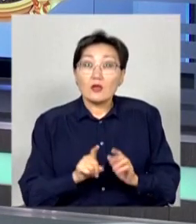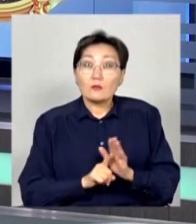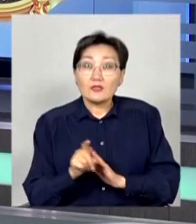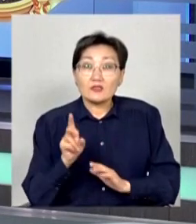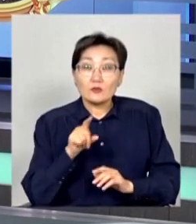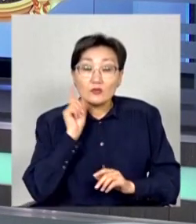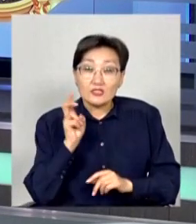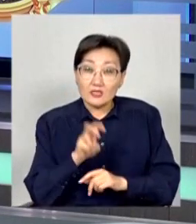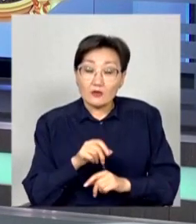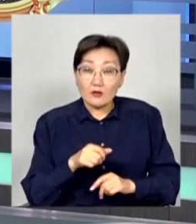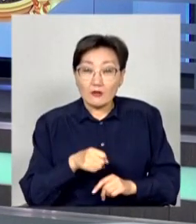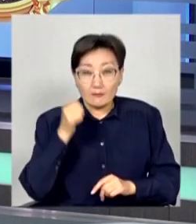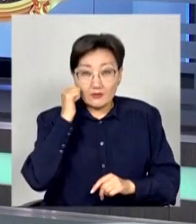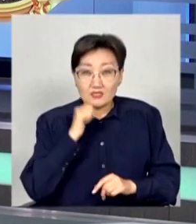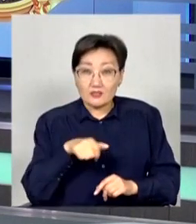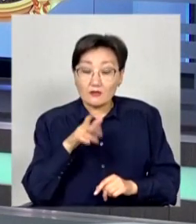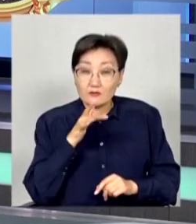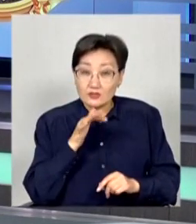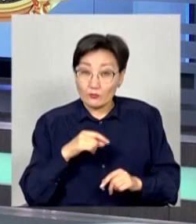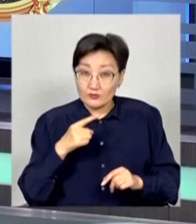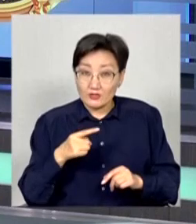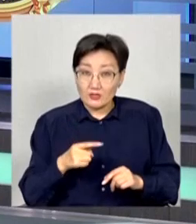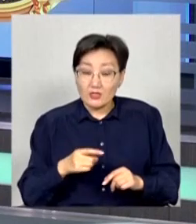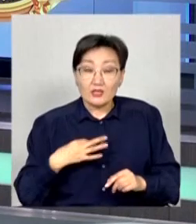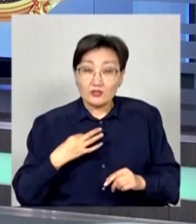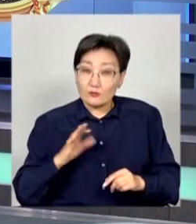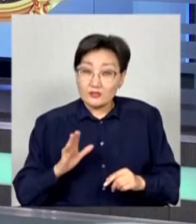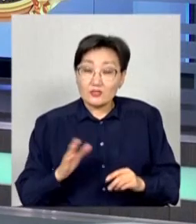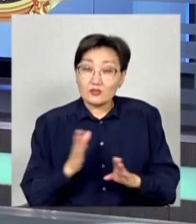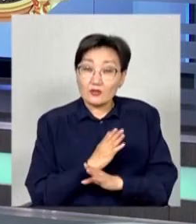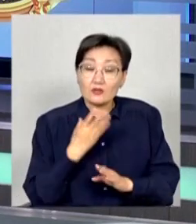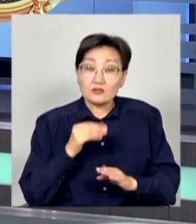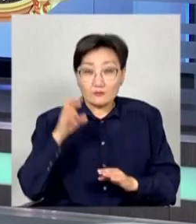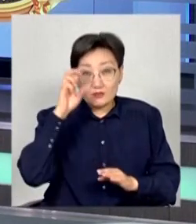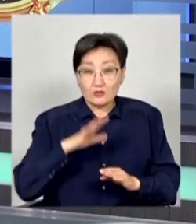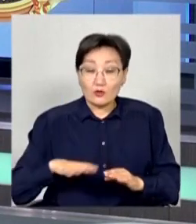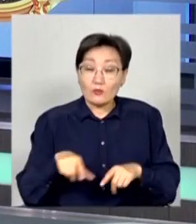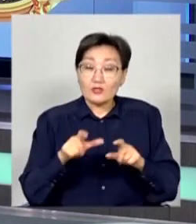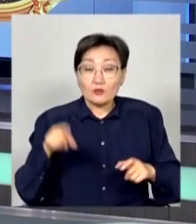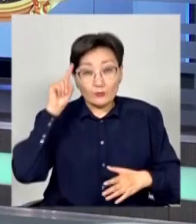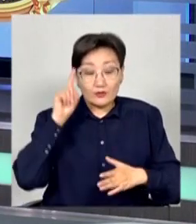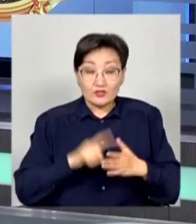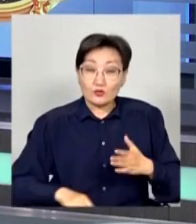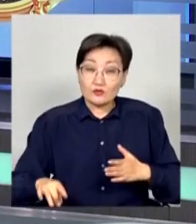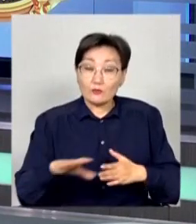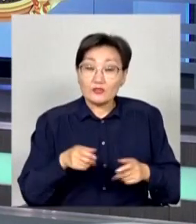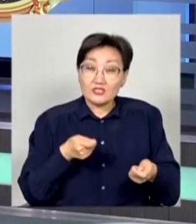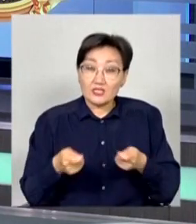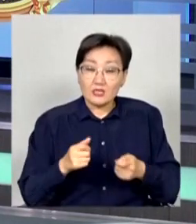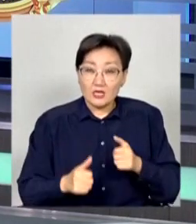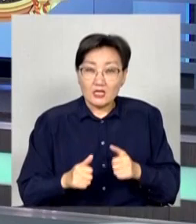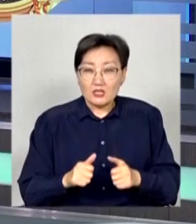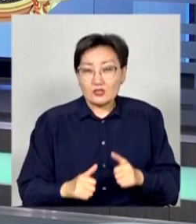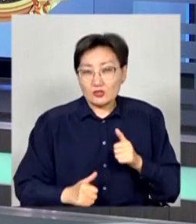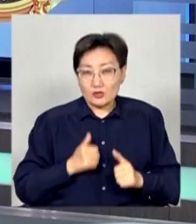люди пожилого возраста. Они отмечают, что неравнодушные к судьбе своей страны. Люди верят, что республику возглавит достойный